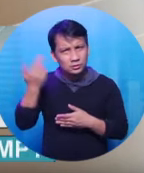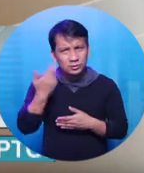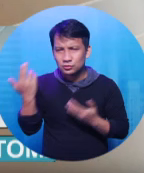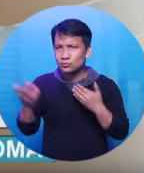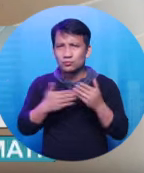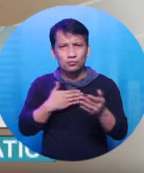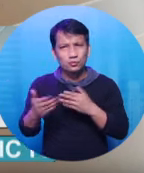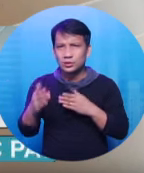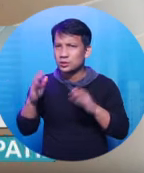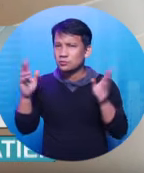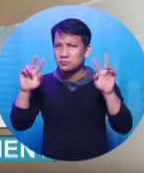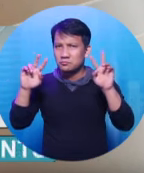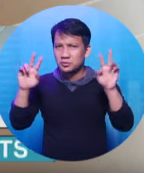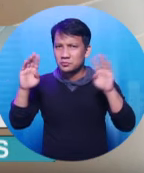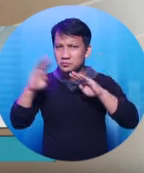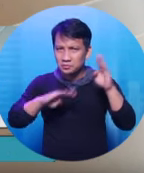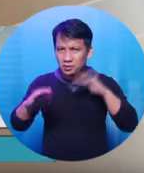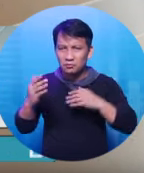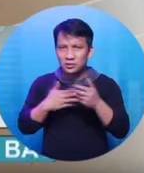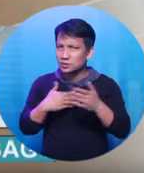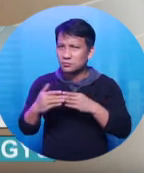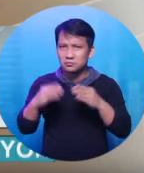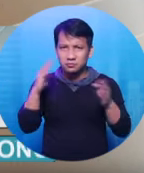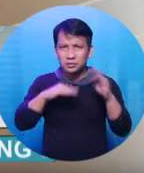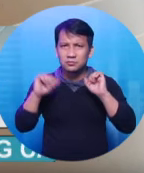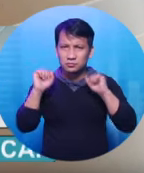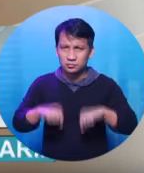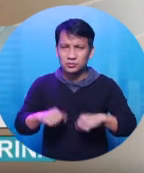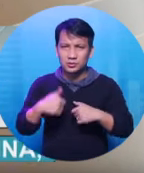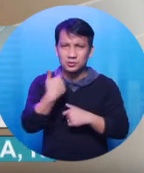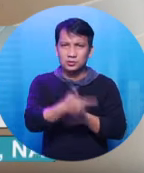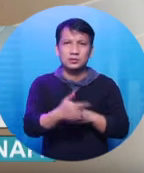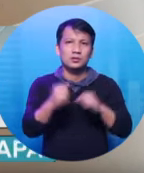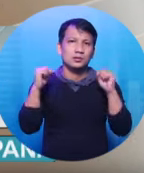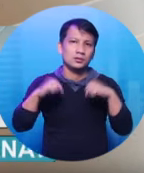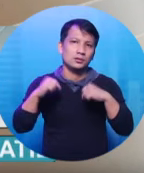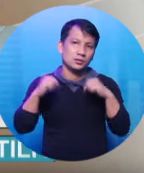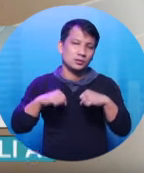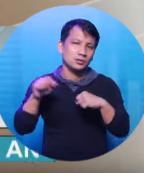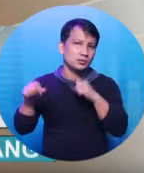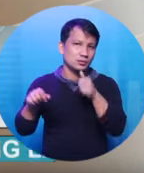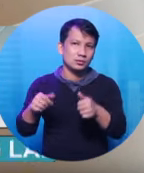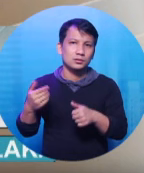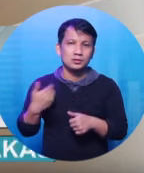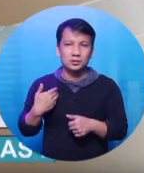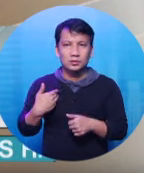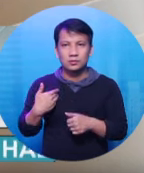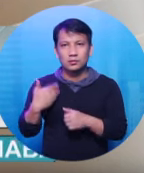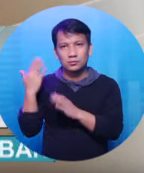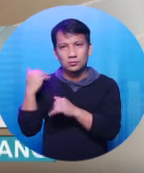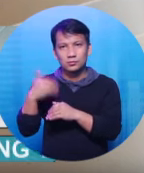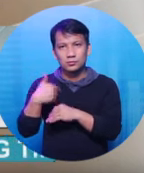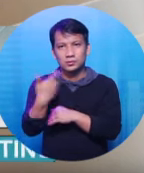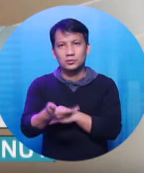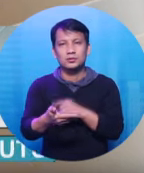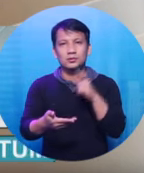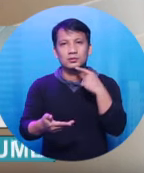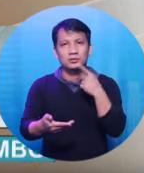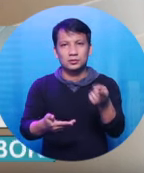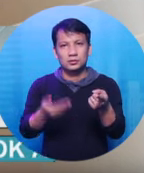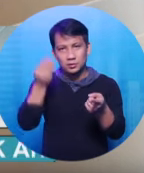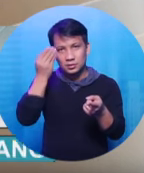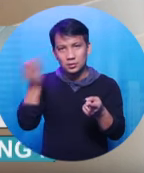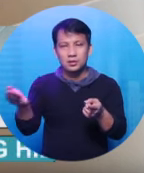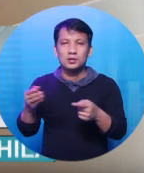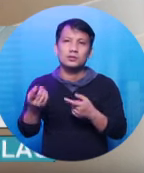anong issue, kahit anong argumento, pwede po sila mag-agree to disagree. Sana po ang ginawa po na